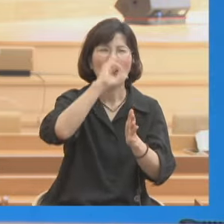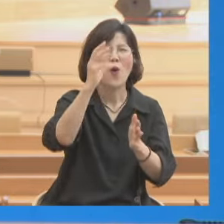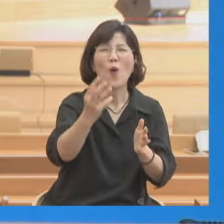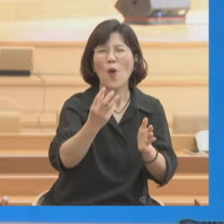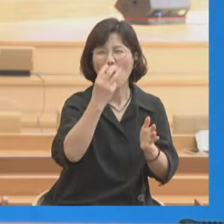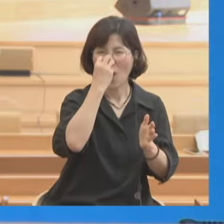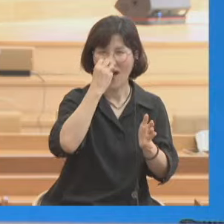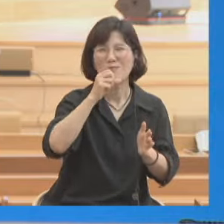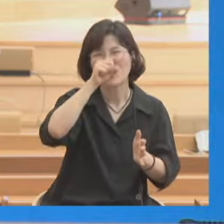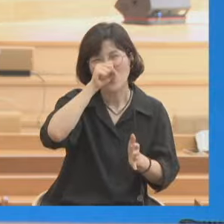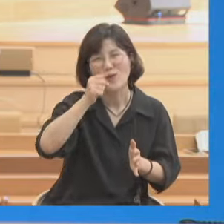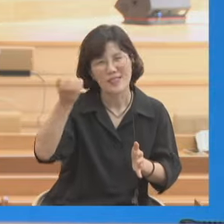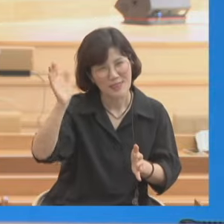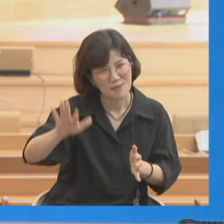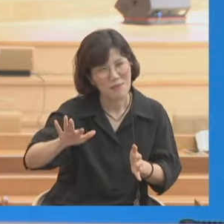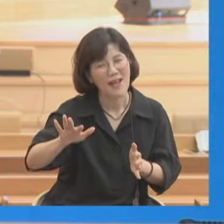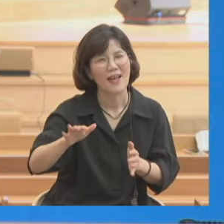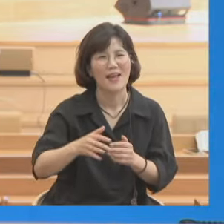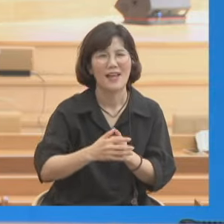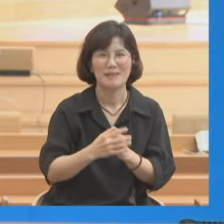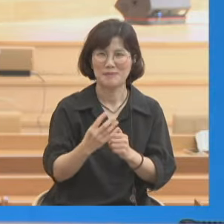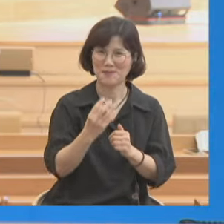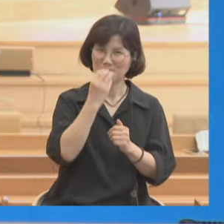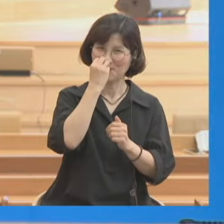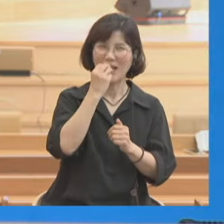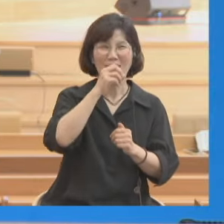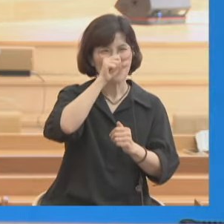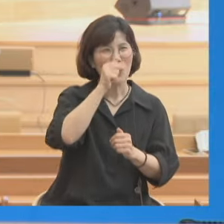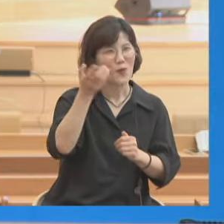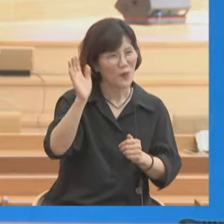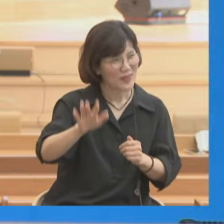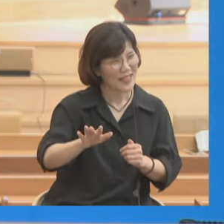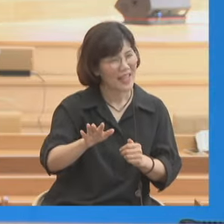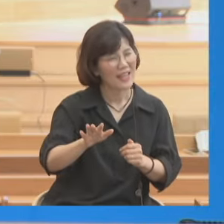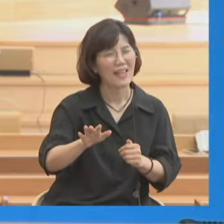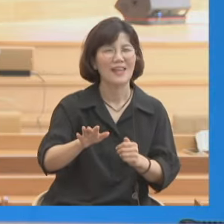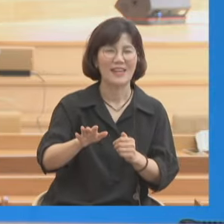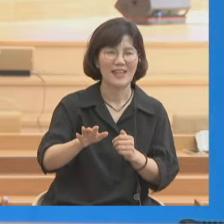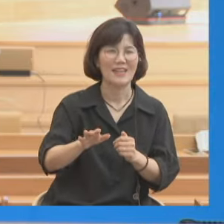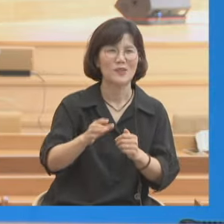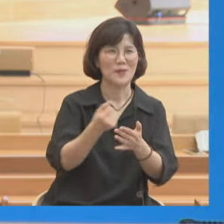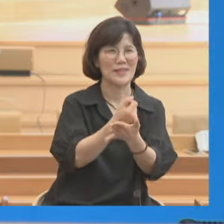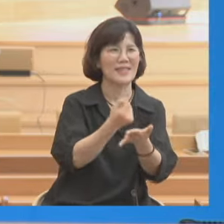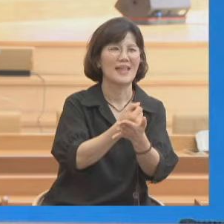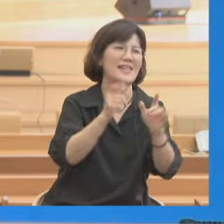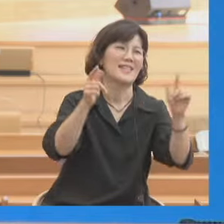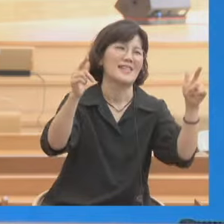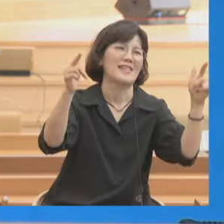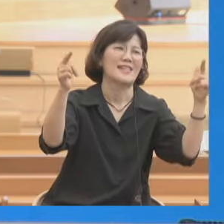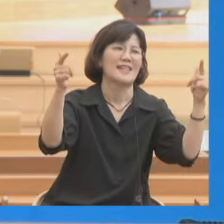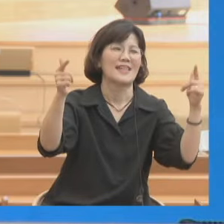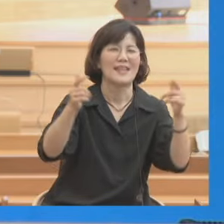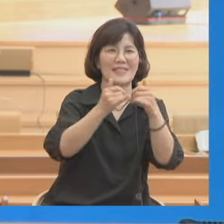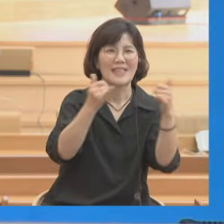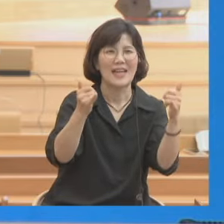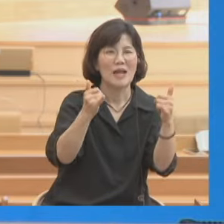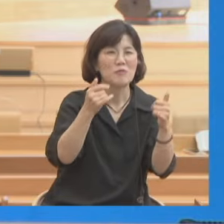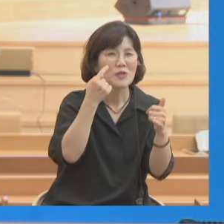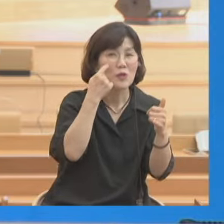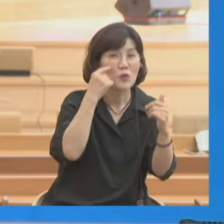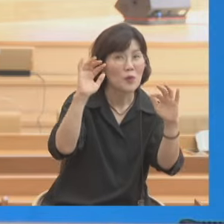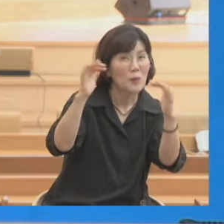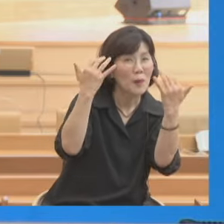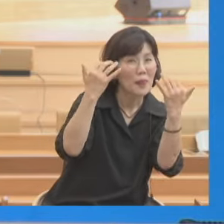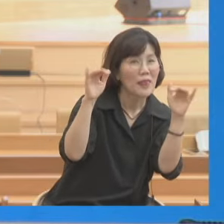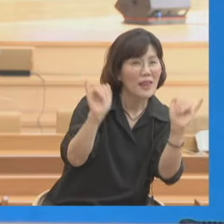것 같아요. 좀 품격이 있었으면 나름 괜찮았을 것 같아요. 그런데 그렇지 않았어요. 사람들의 눈을